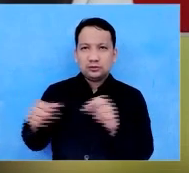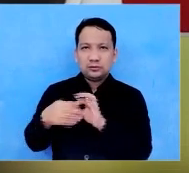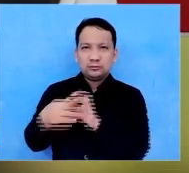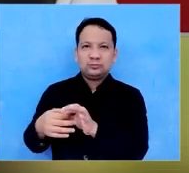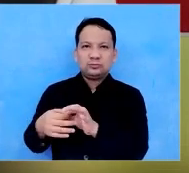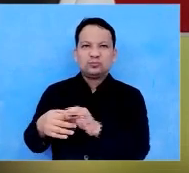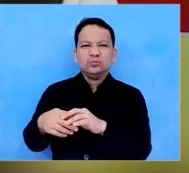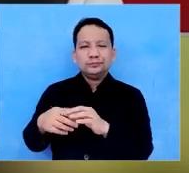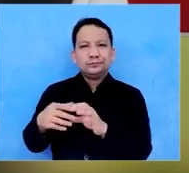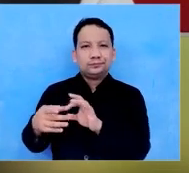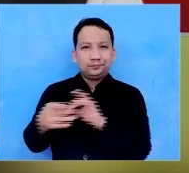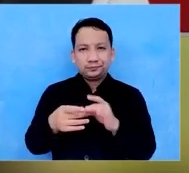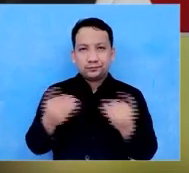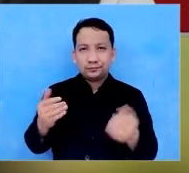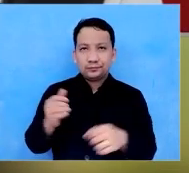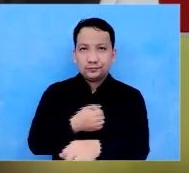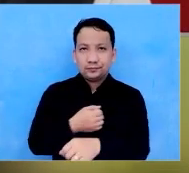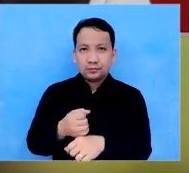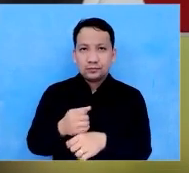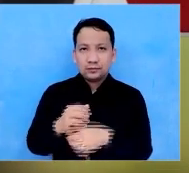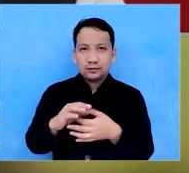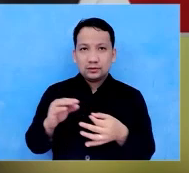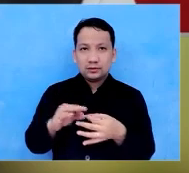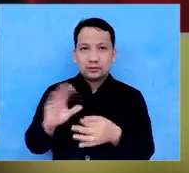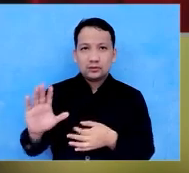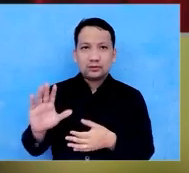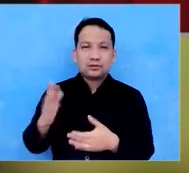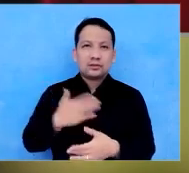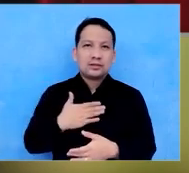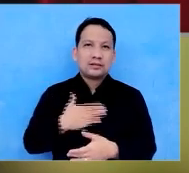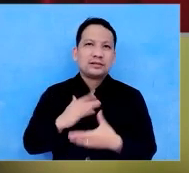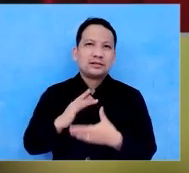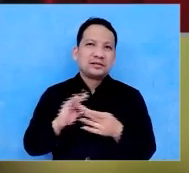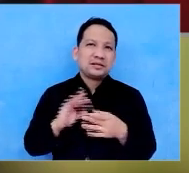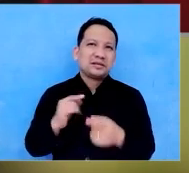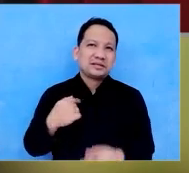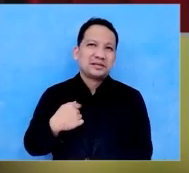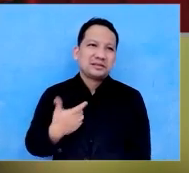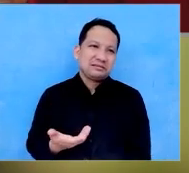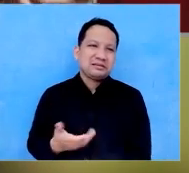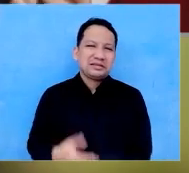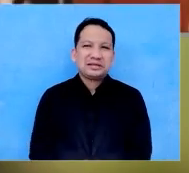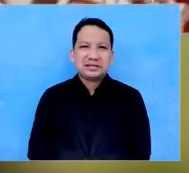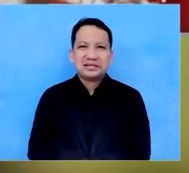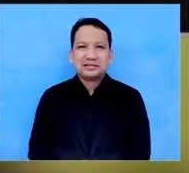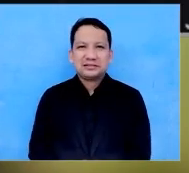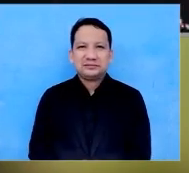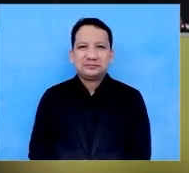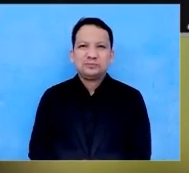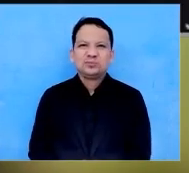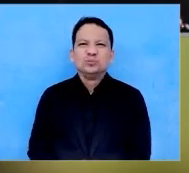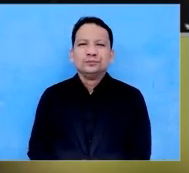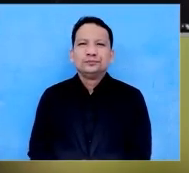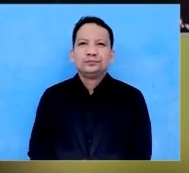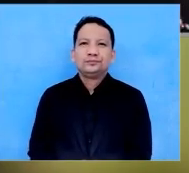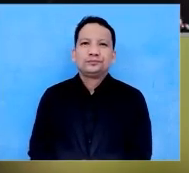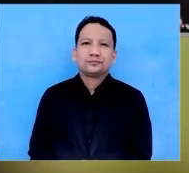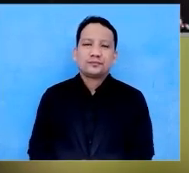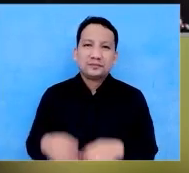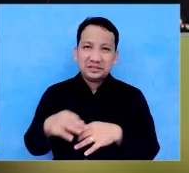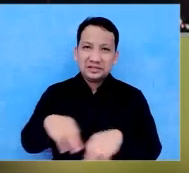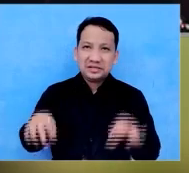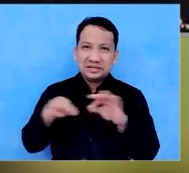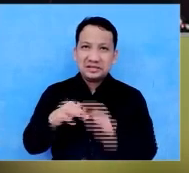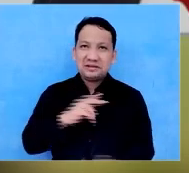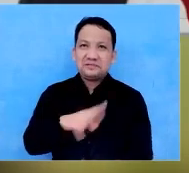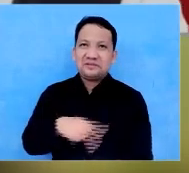And ito rin yung song na... Kwento mo ba to? Oh, kwento ko rin yun, ito. Yun ang mahalaga. Siyempre, kwento natin yan. May pinaguhugutan sa personal